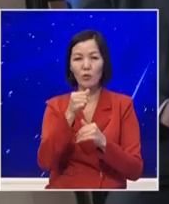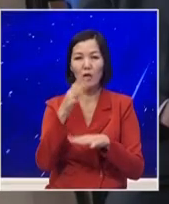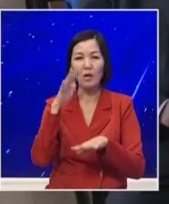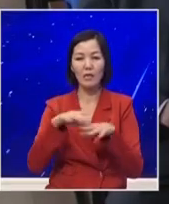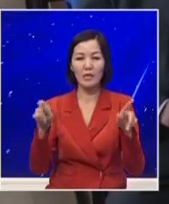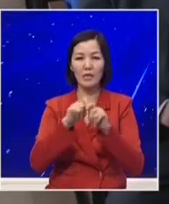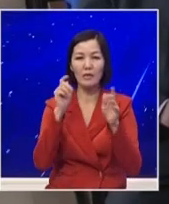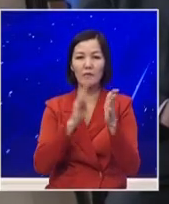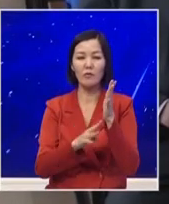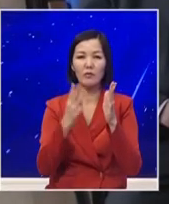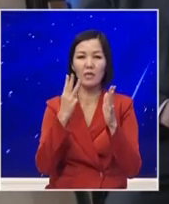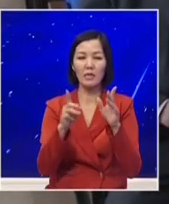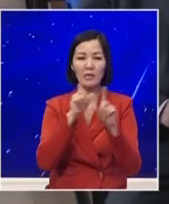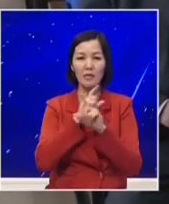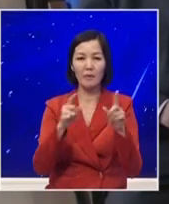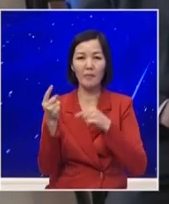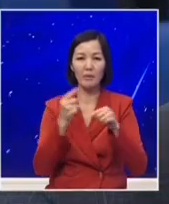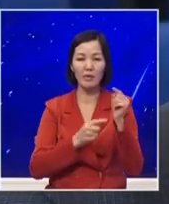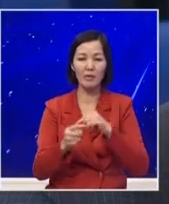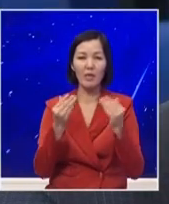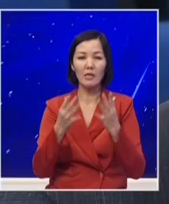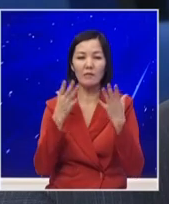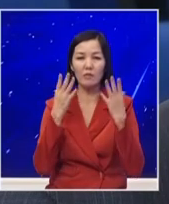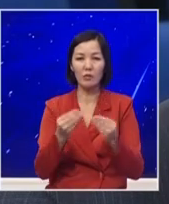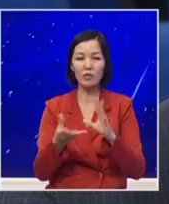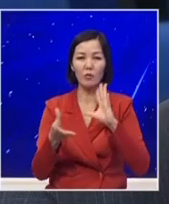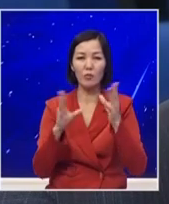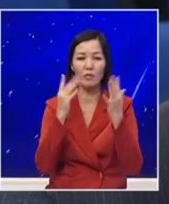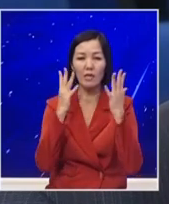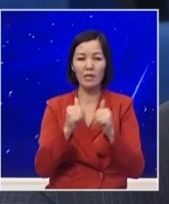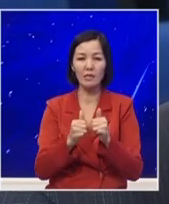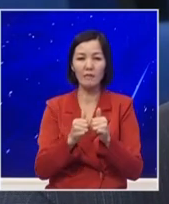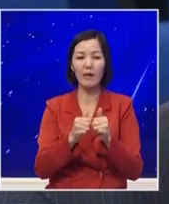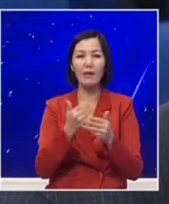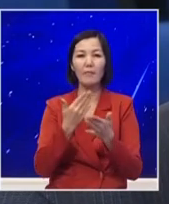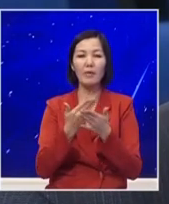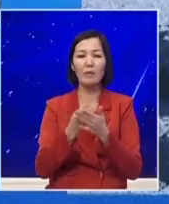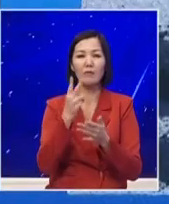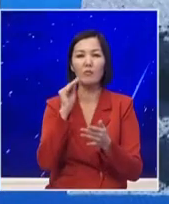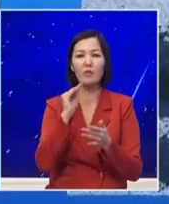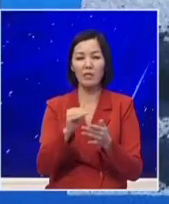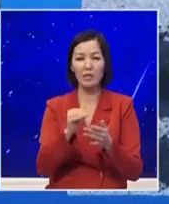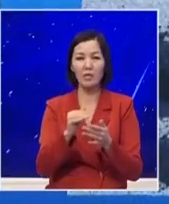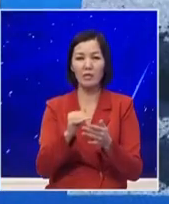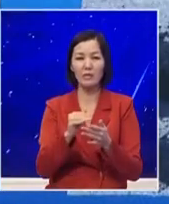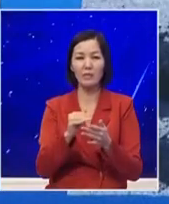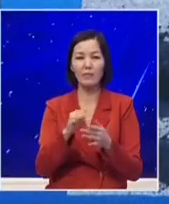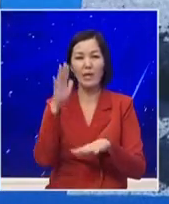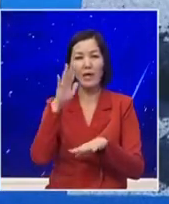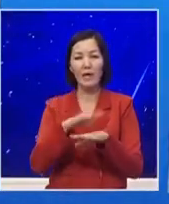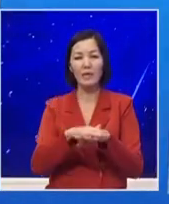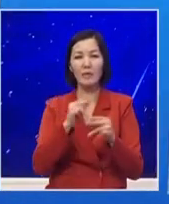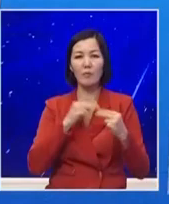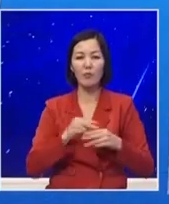открылись 93 субъекта предпринимательства. На сегодняшний день их общее число достигает порядка 2000. Отдельный блок Аким посвятил